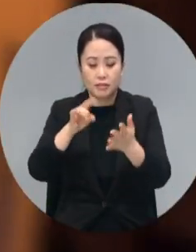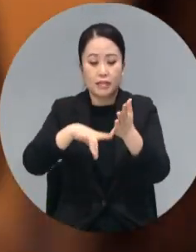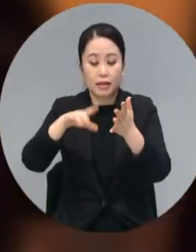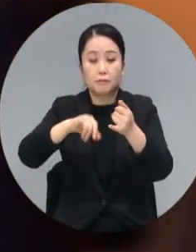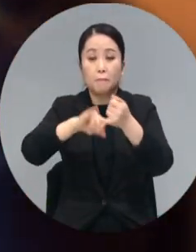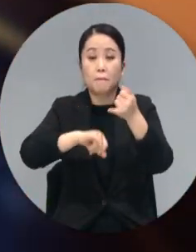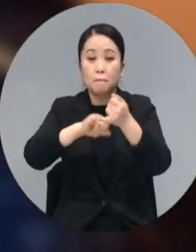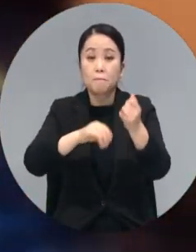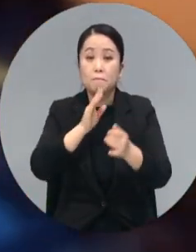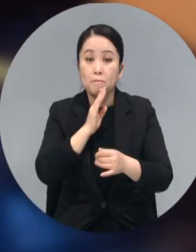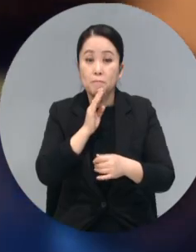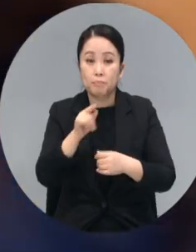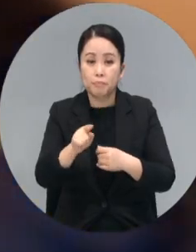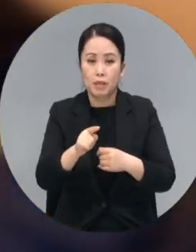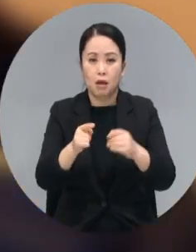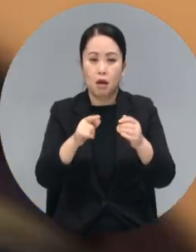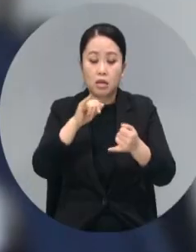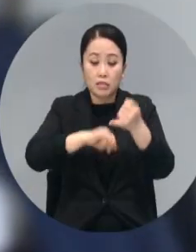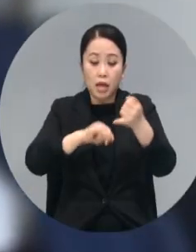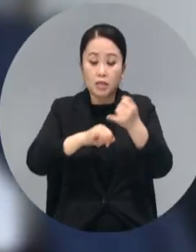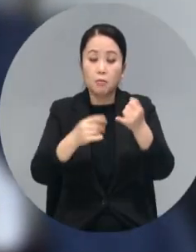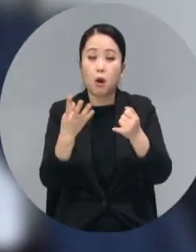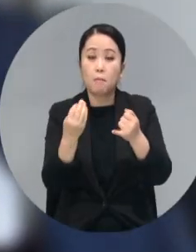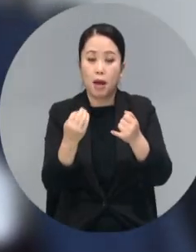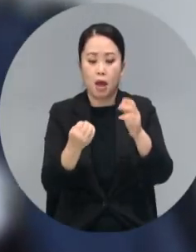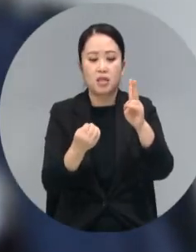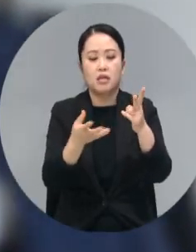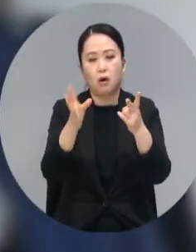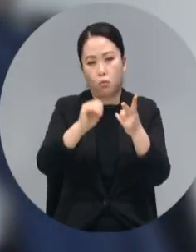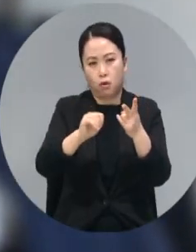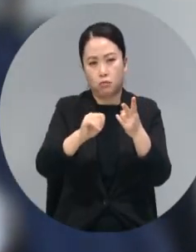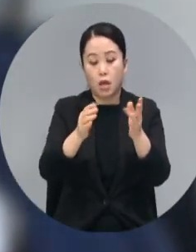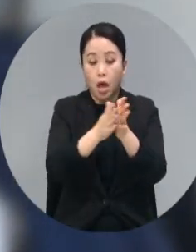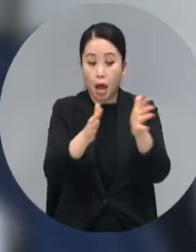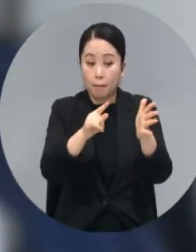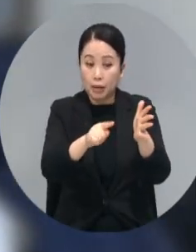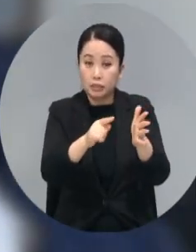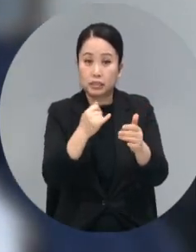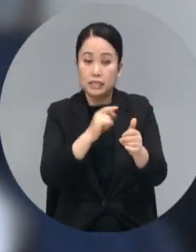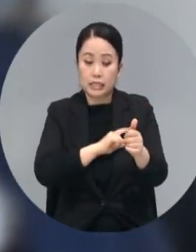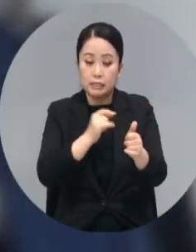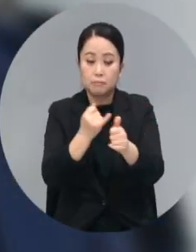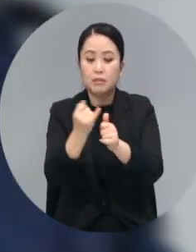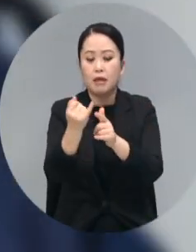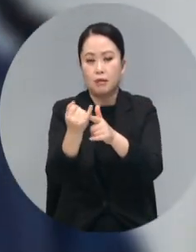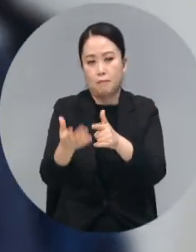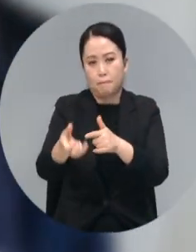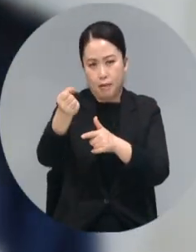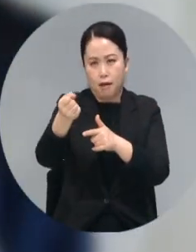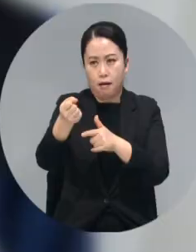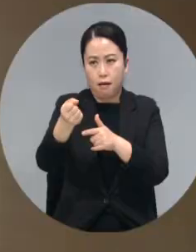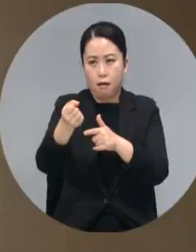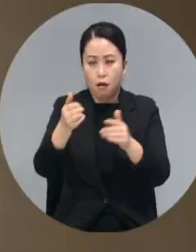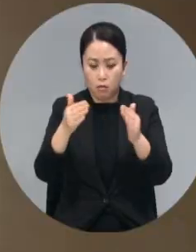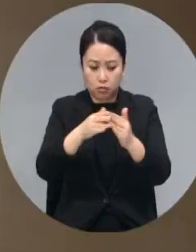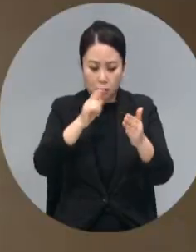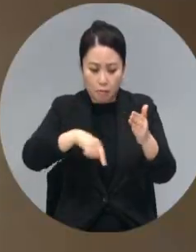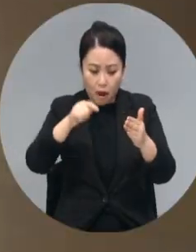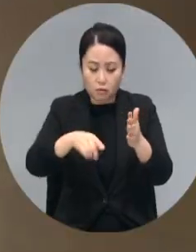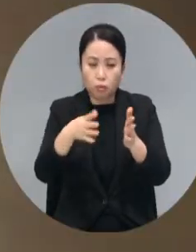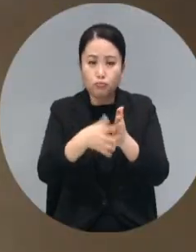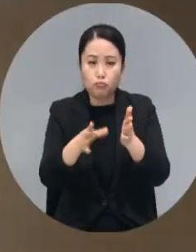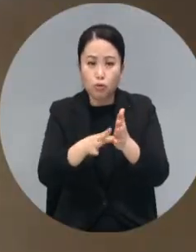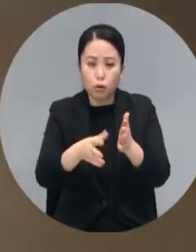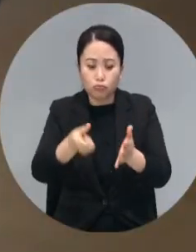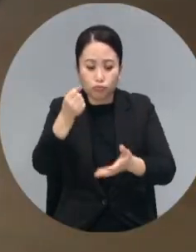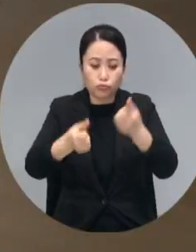밀린 세금은 2억 원에 달합니다. 아파트는 아내 명의, 체납자인 남성은 집안 물건이 누구 소유인지